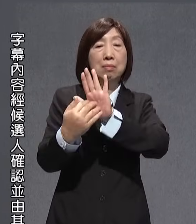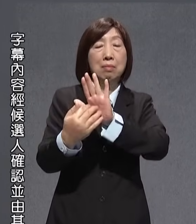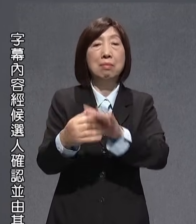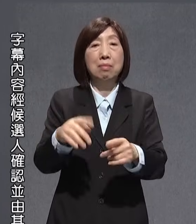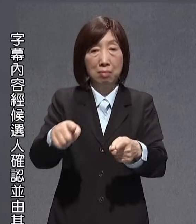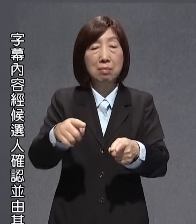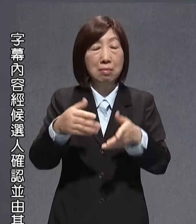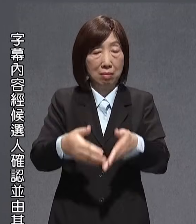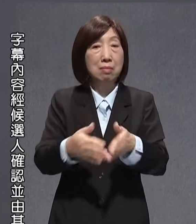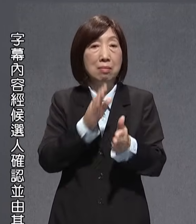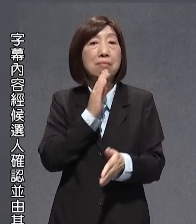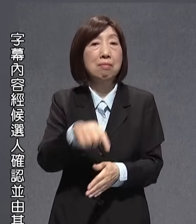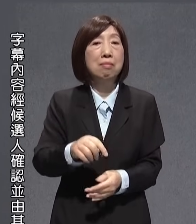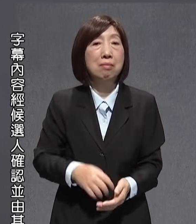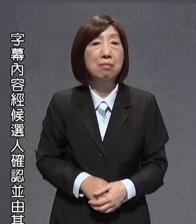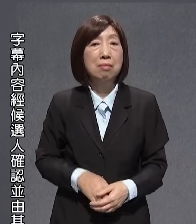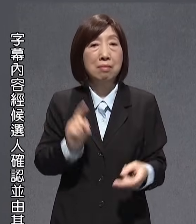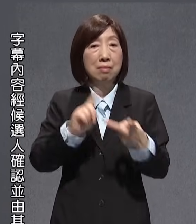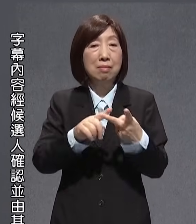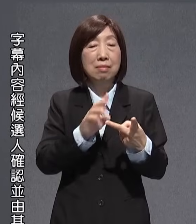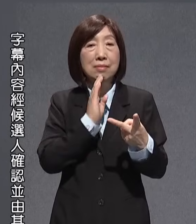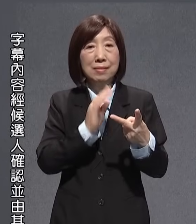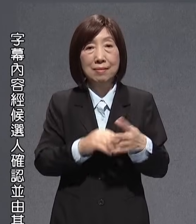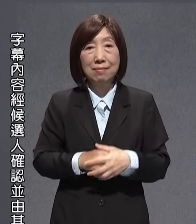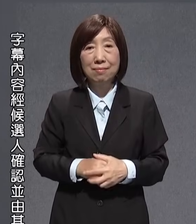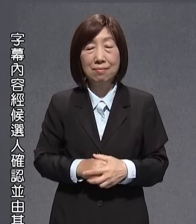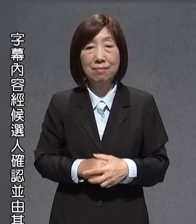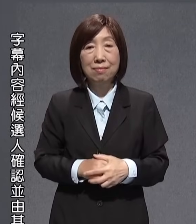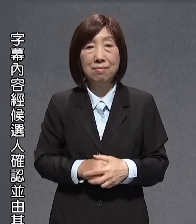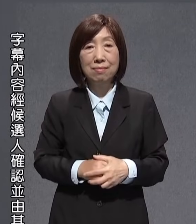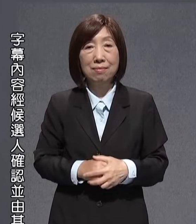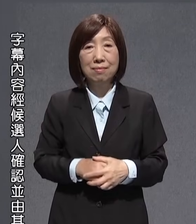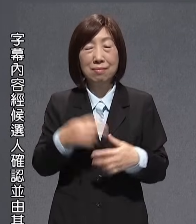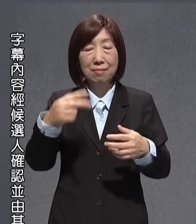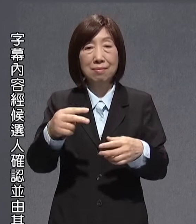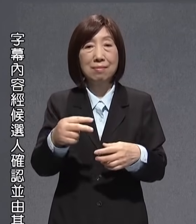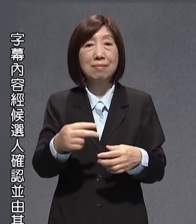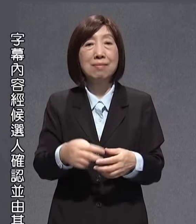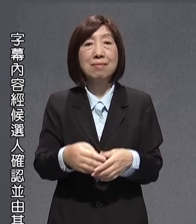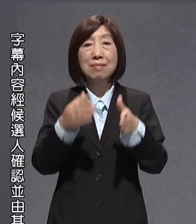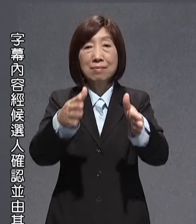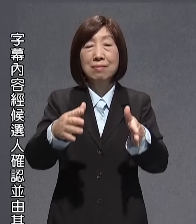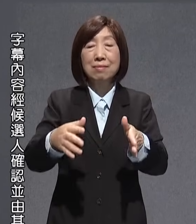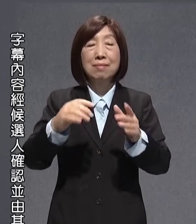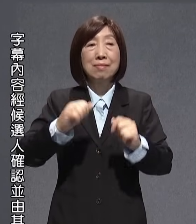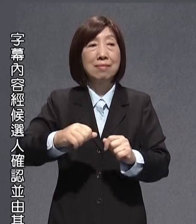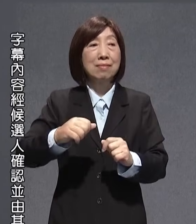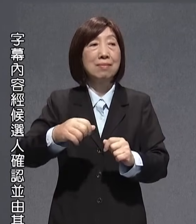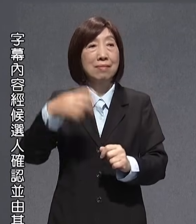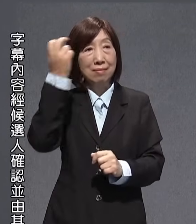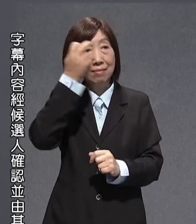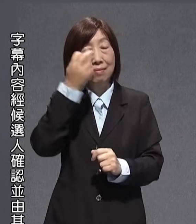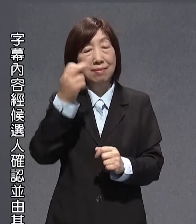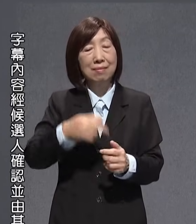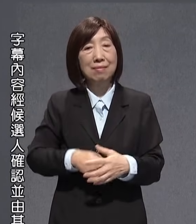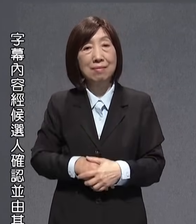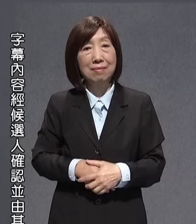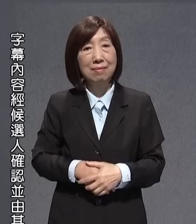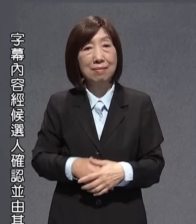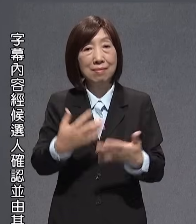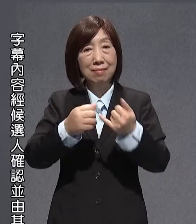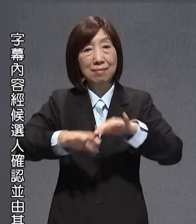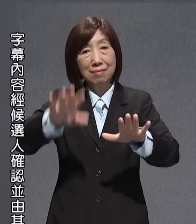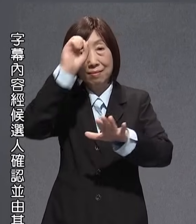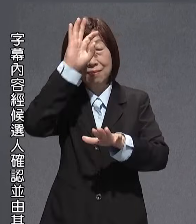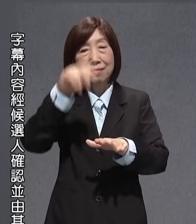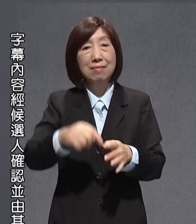的。第二个，我在扩大整个健康生意照顾里面。民进党执